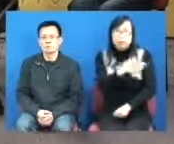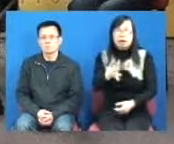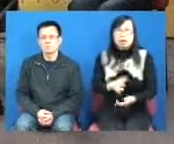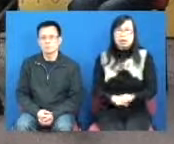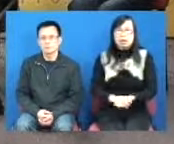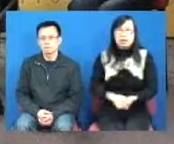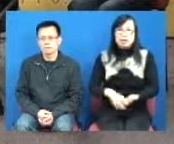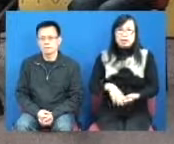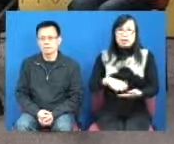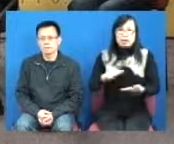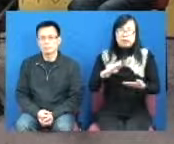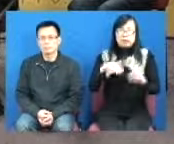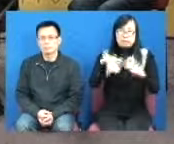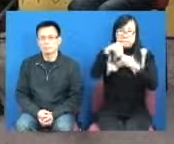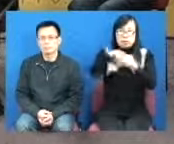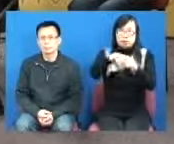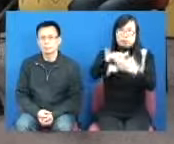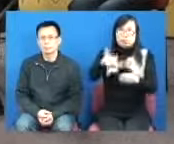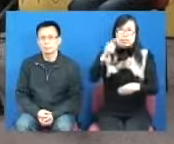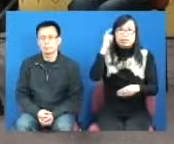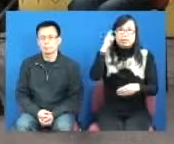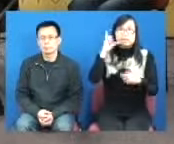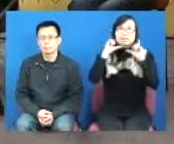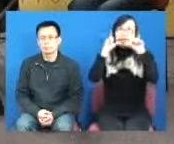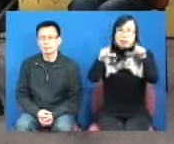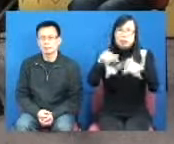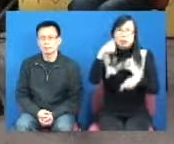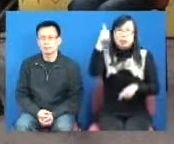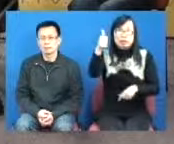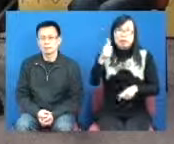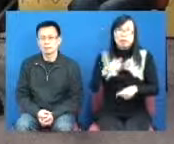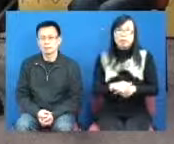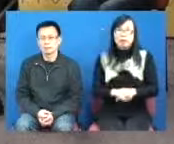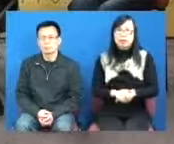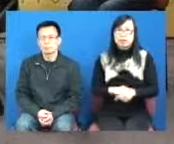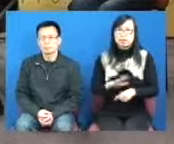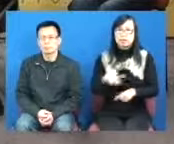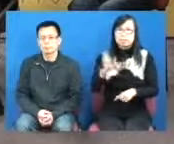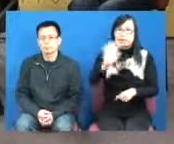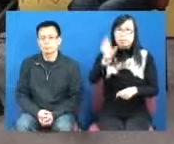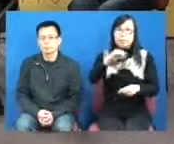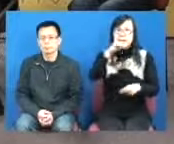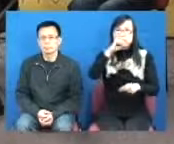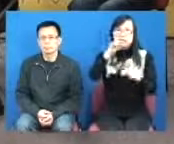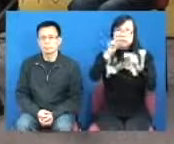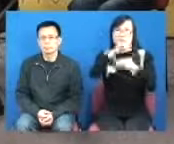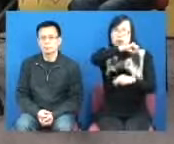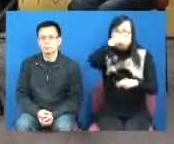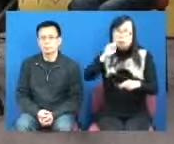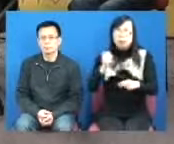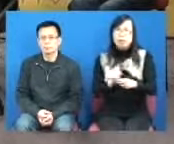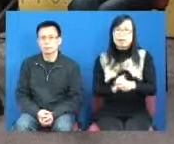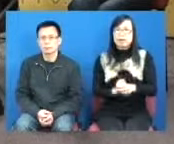過選舉過的候選人都會懂得回答這個問題因為問題不是你知不知道宿米斑派多少錢因為問題是知不知道民